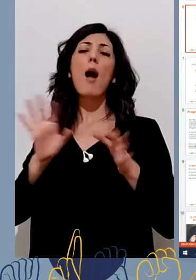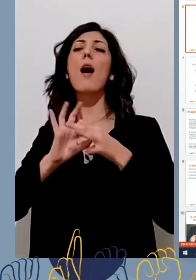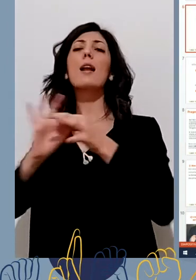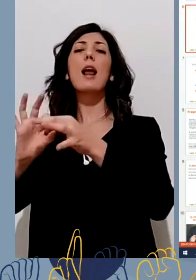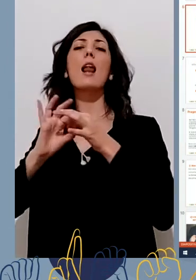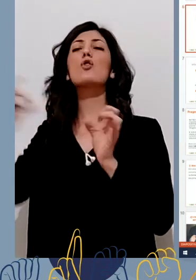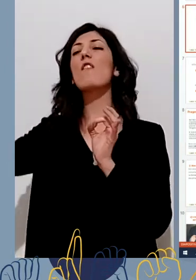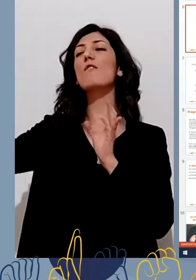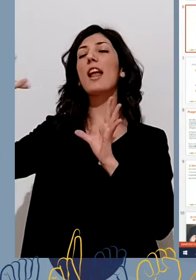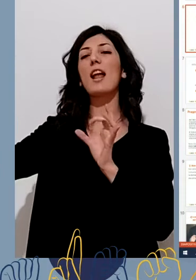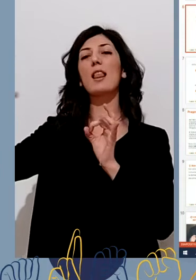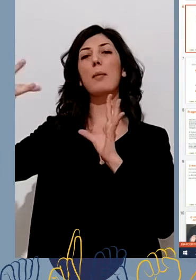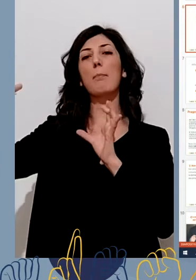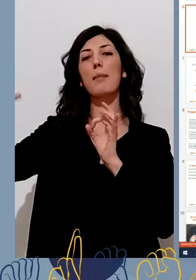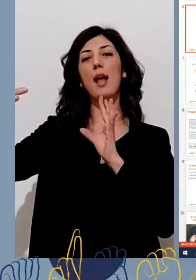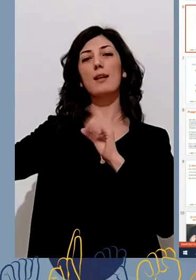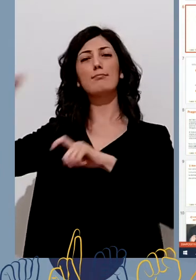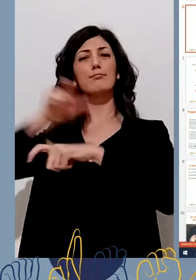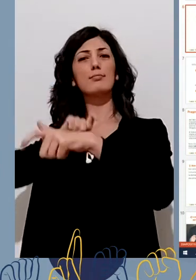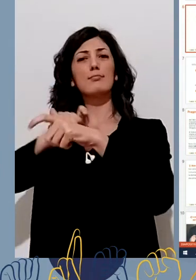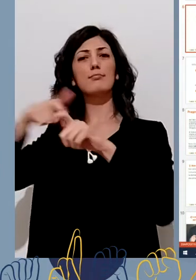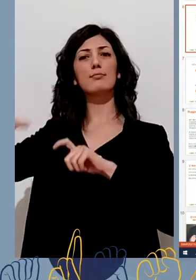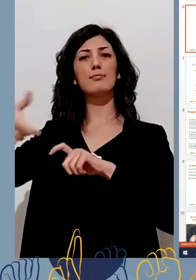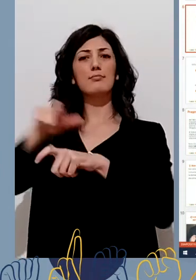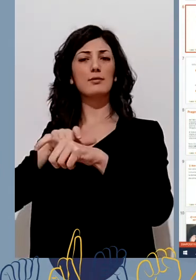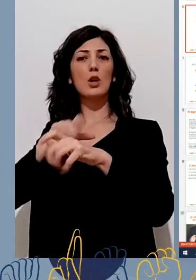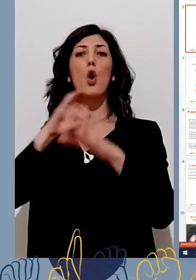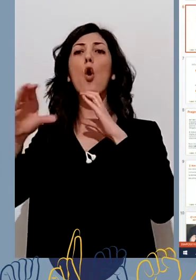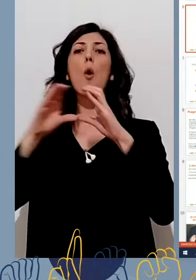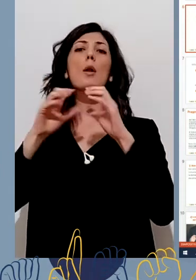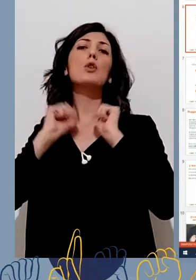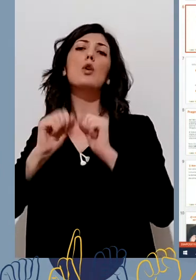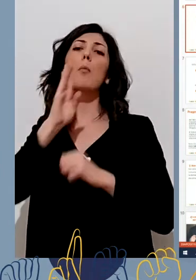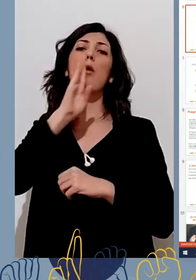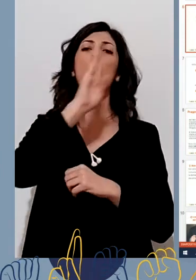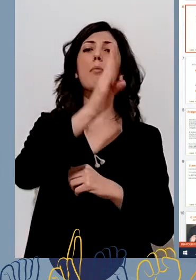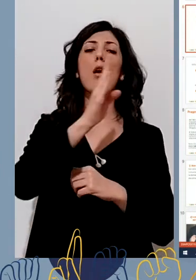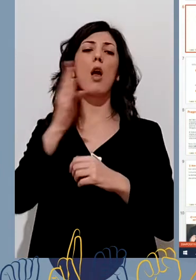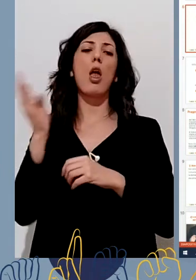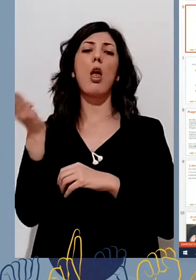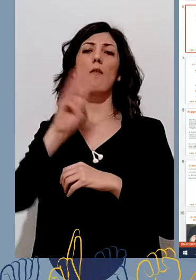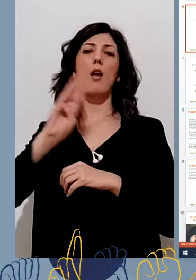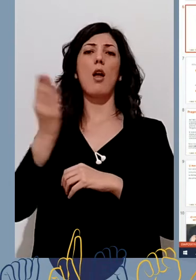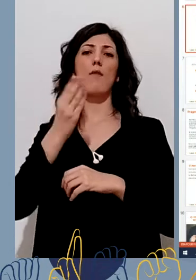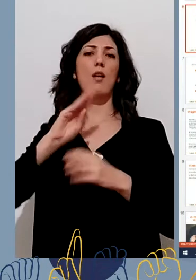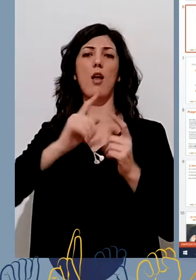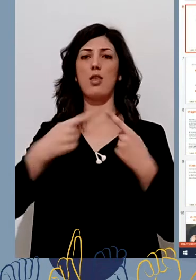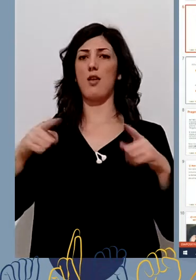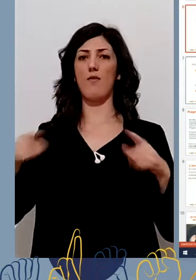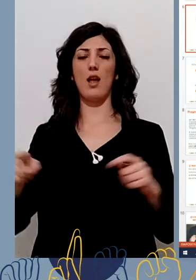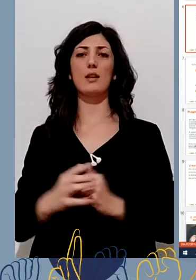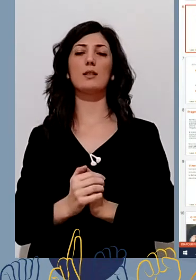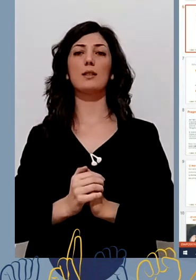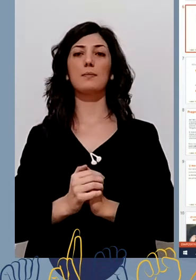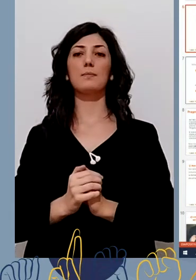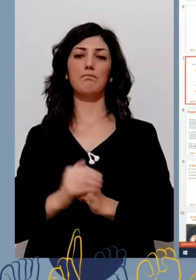reciproci che vanno a indirizzare una comunicazione orientandola verso un modo piuttosto che in un altro. Possiamo andare